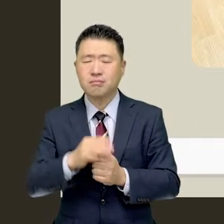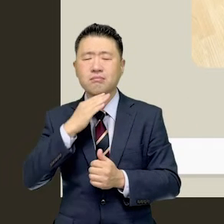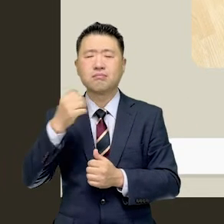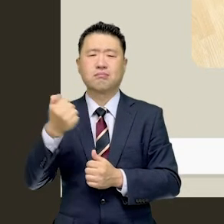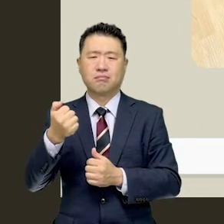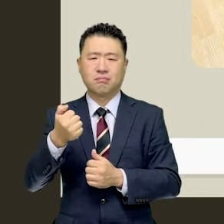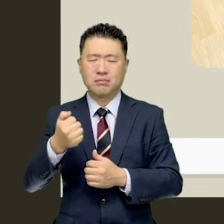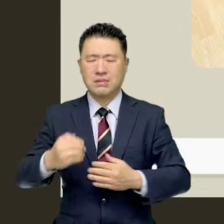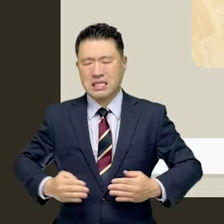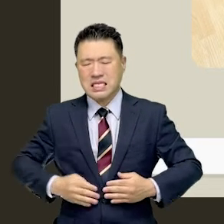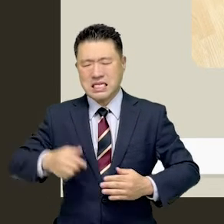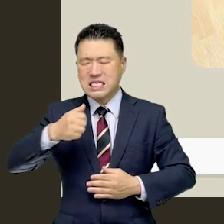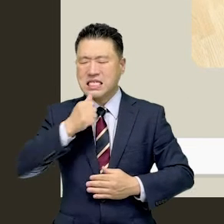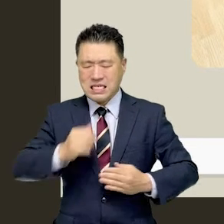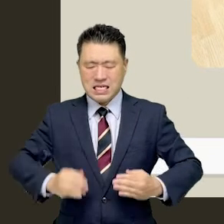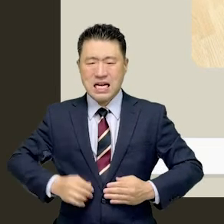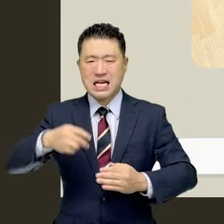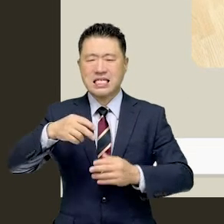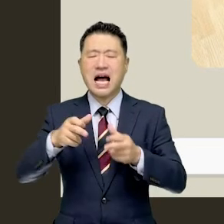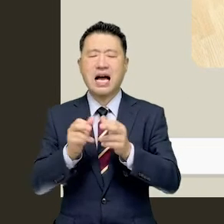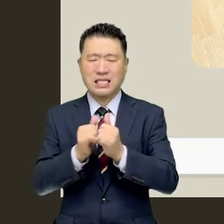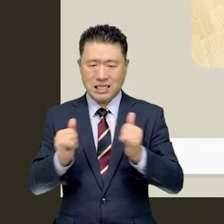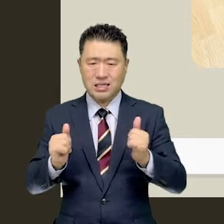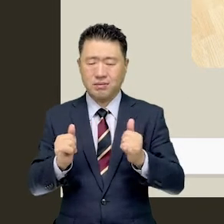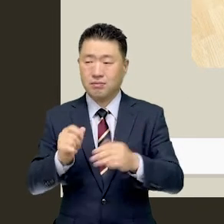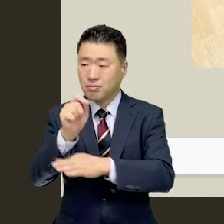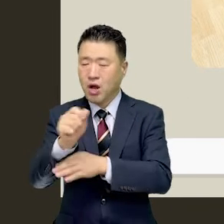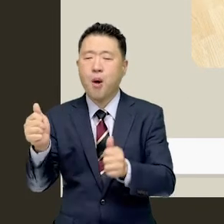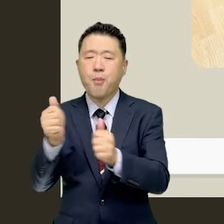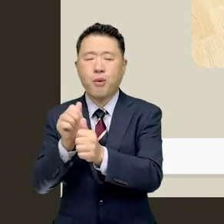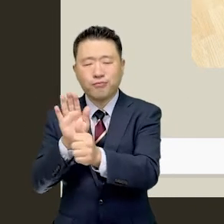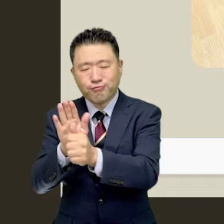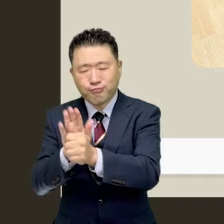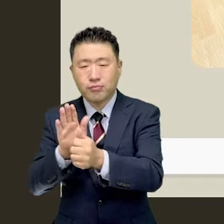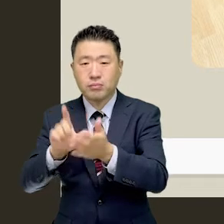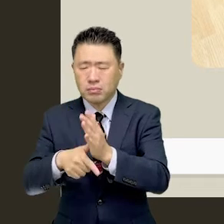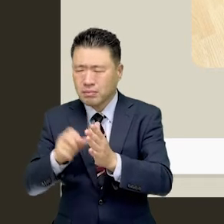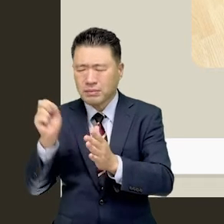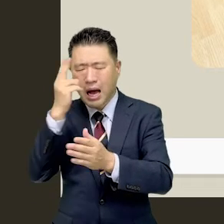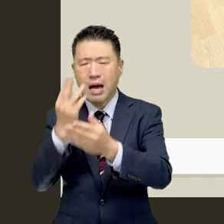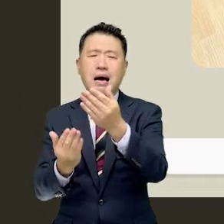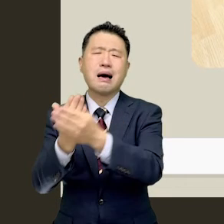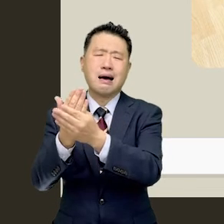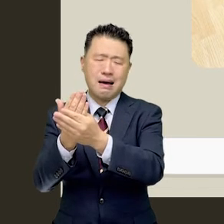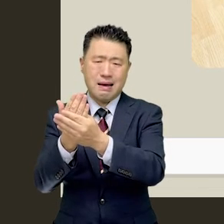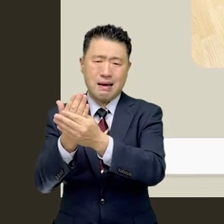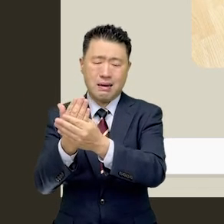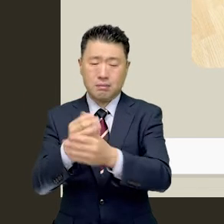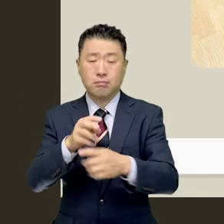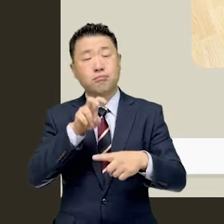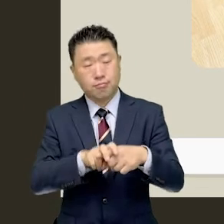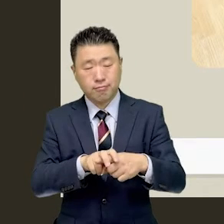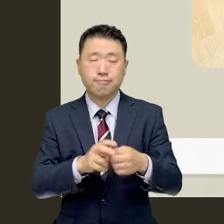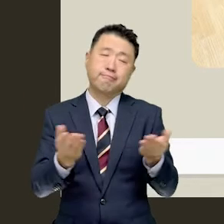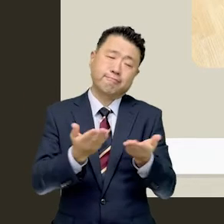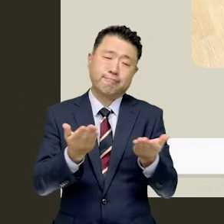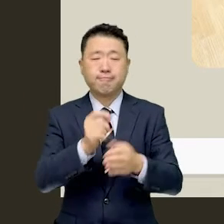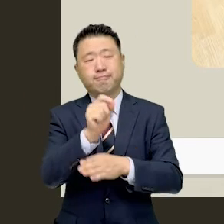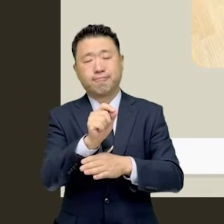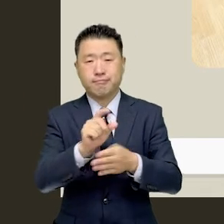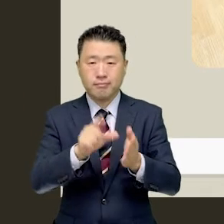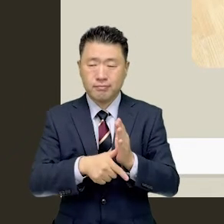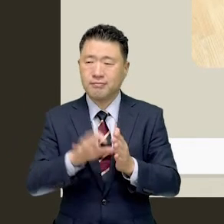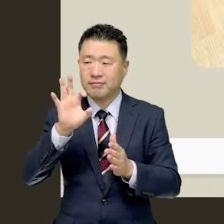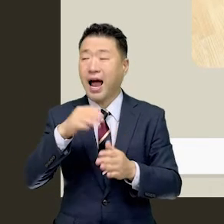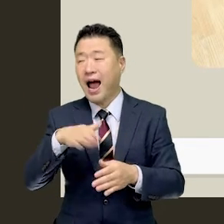50세의 신장장애인이 사무보조 업무로 일하고 있던 도중 발생한 사고입니다. 의자에 앉아 업무를 보던 중